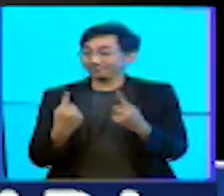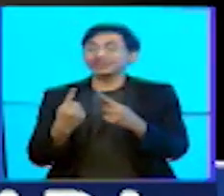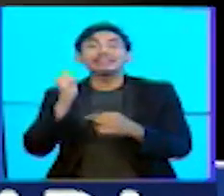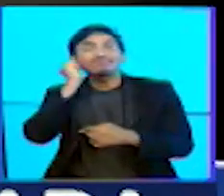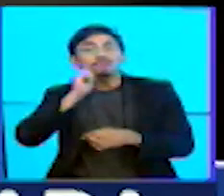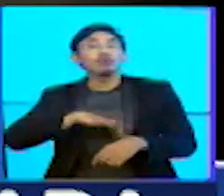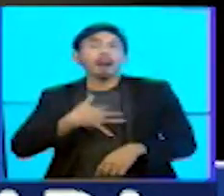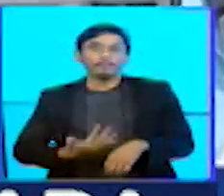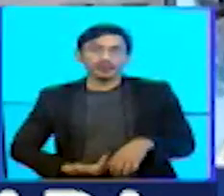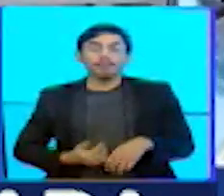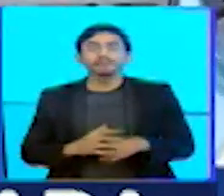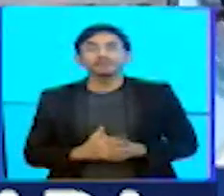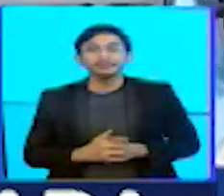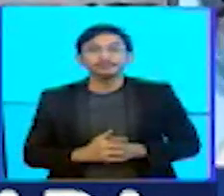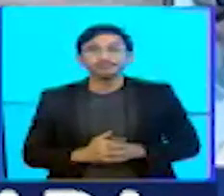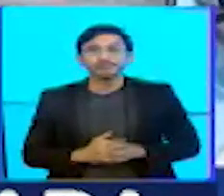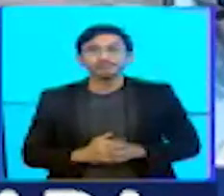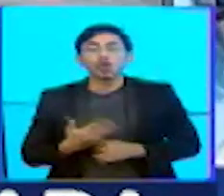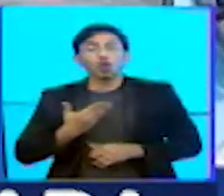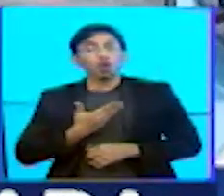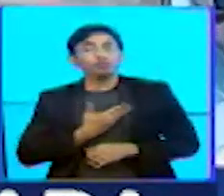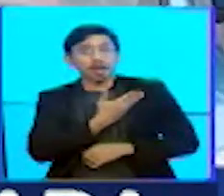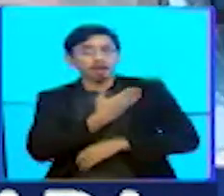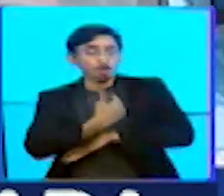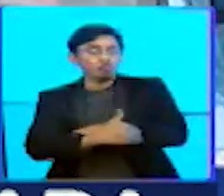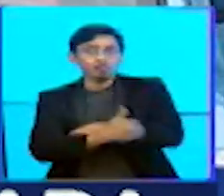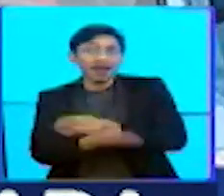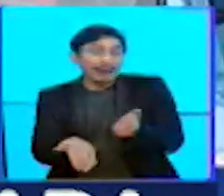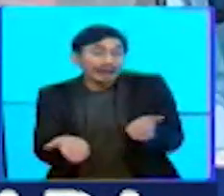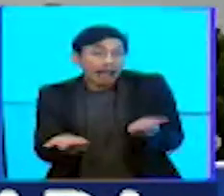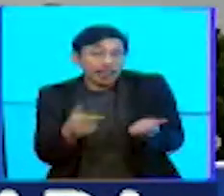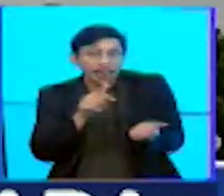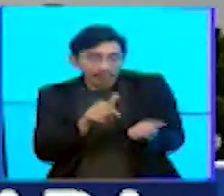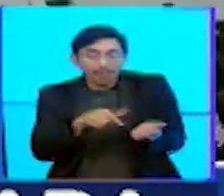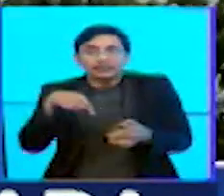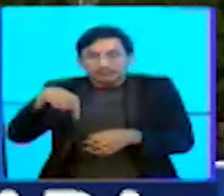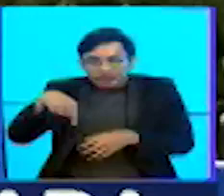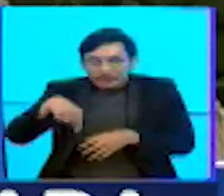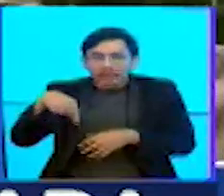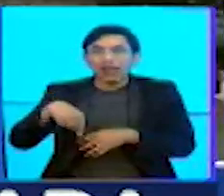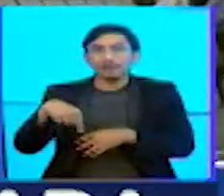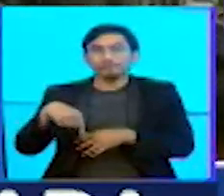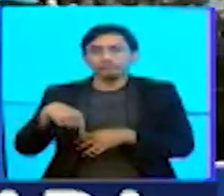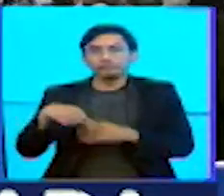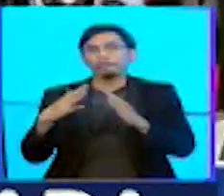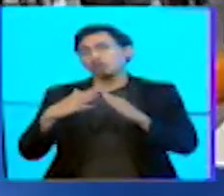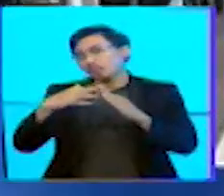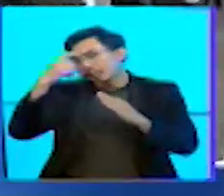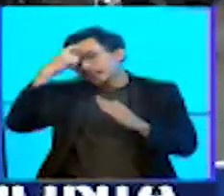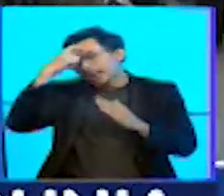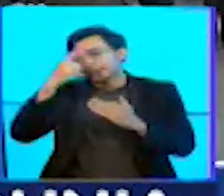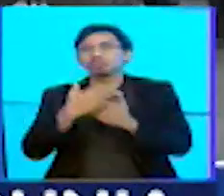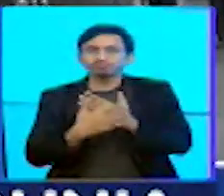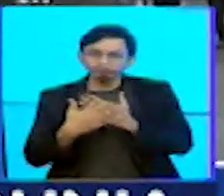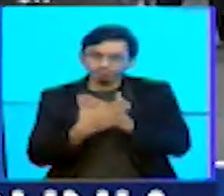Dan untuk korban luka ringan lainnya hingga saat ini juga masih mendapatkan pemeriksaan dan juga perawatan lebih lanjut di